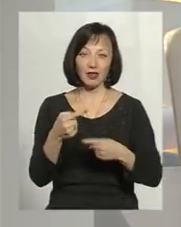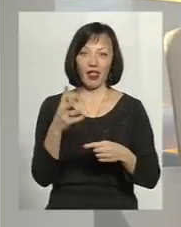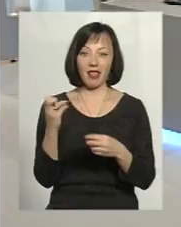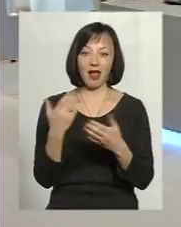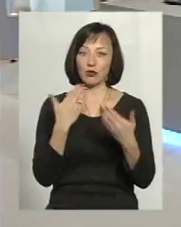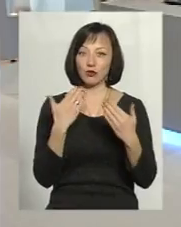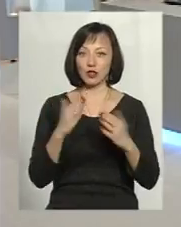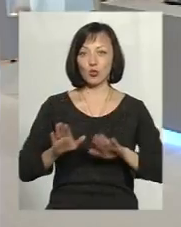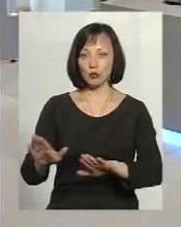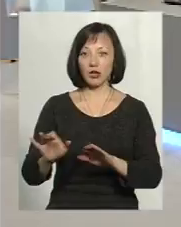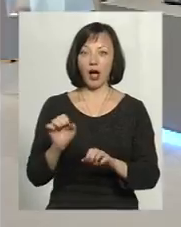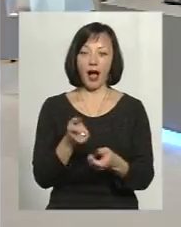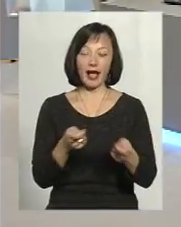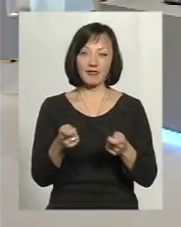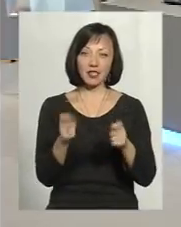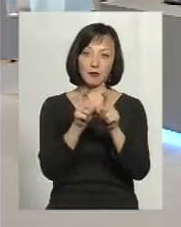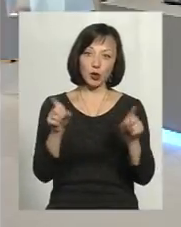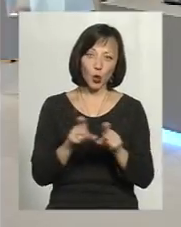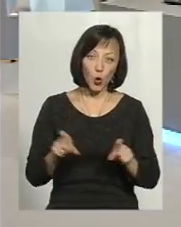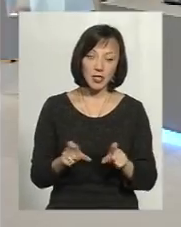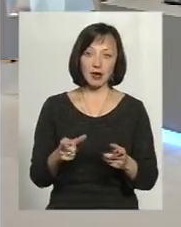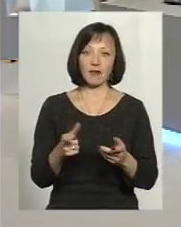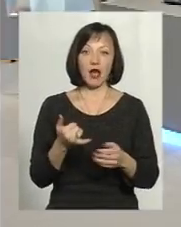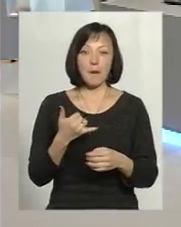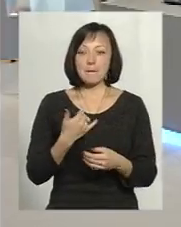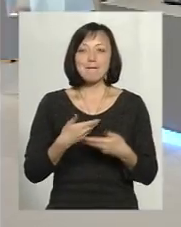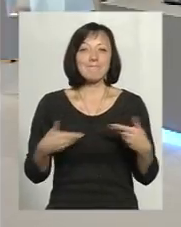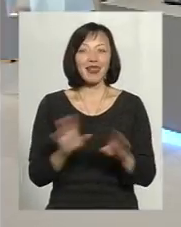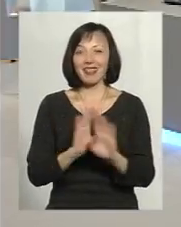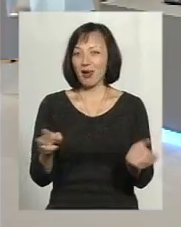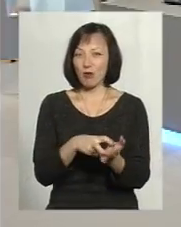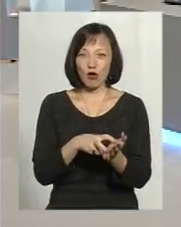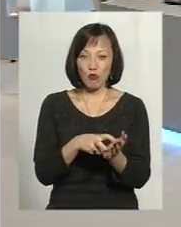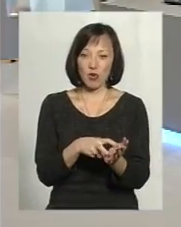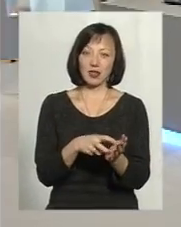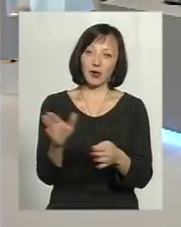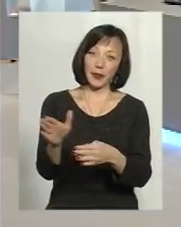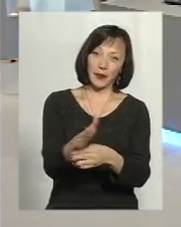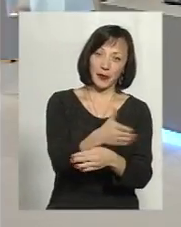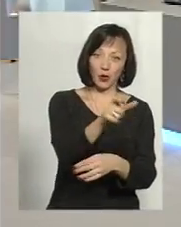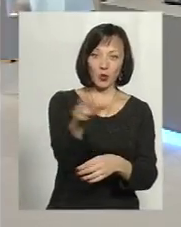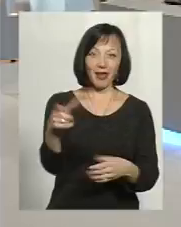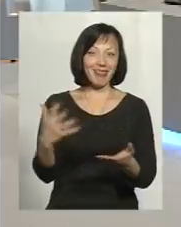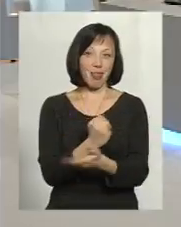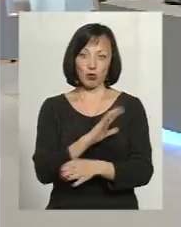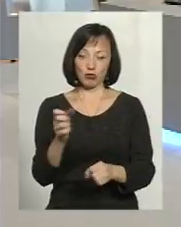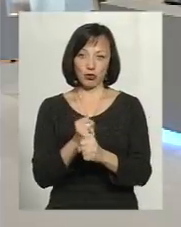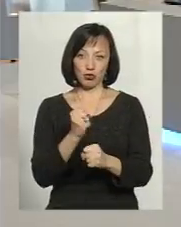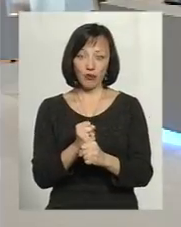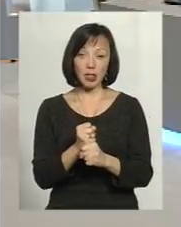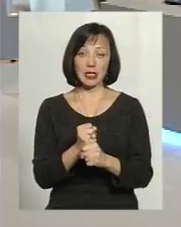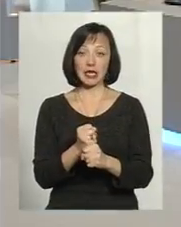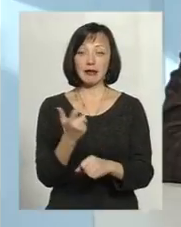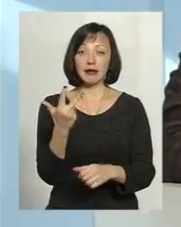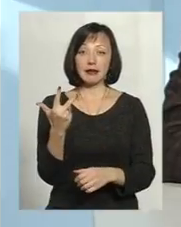стосовно заступників, а стосовно керівників структурних підрозділів. Ми не боїмося прощатися з людьми, в яких не виходить працювати.